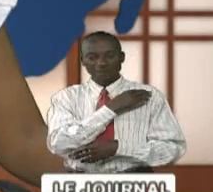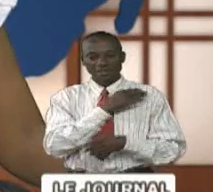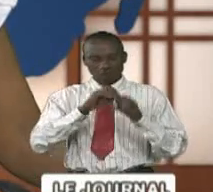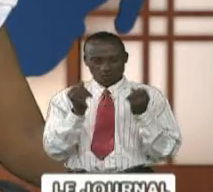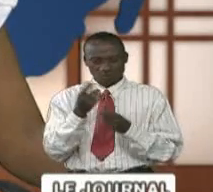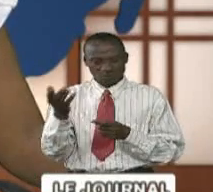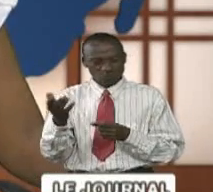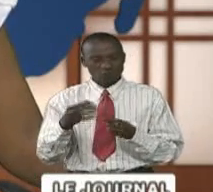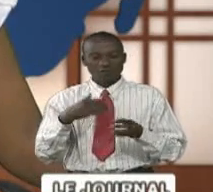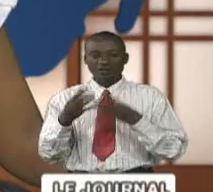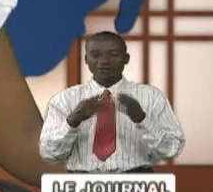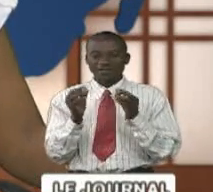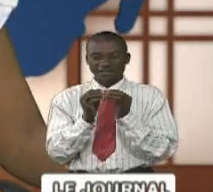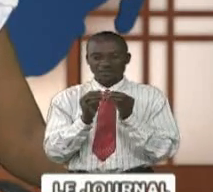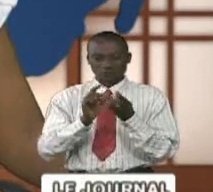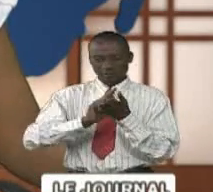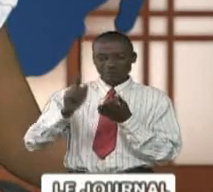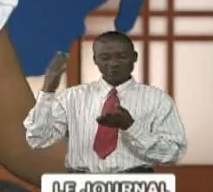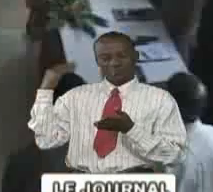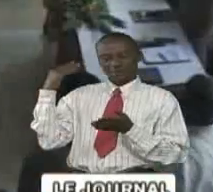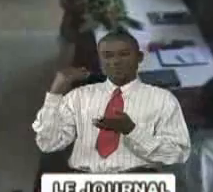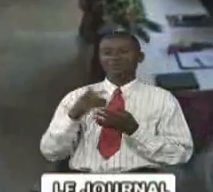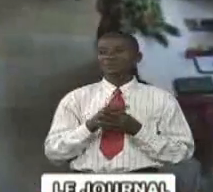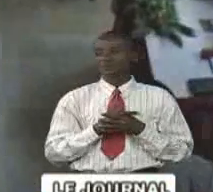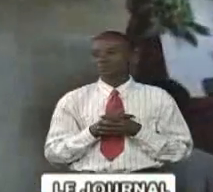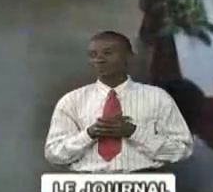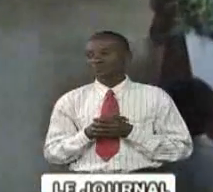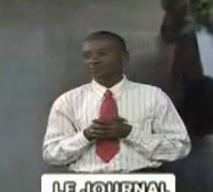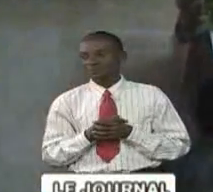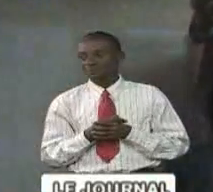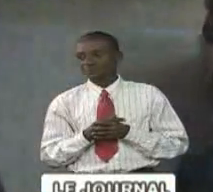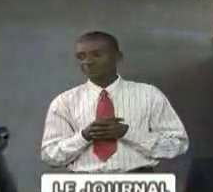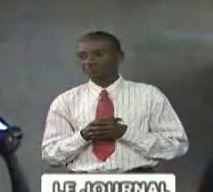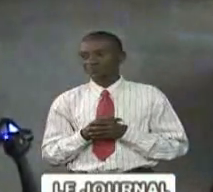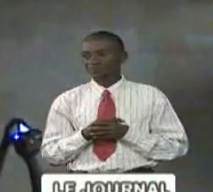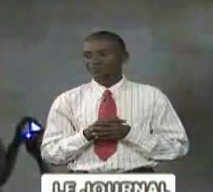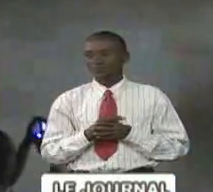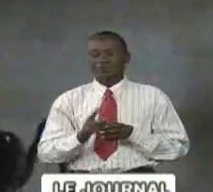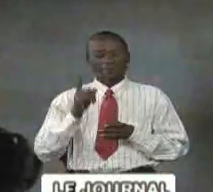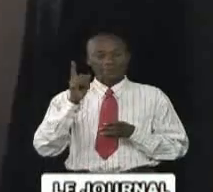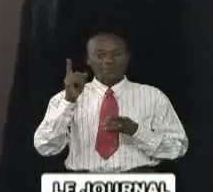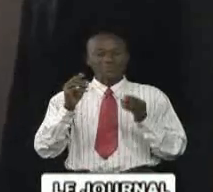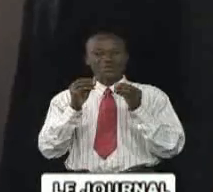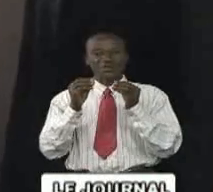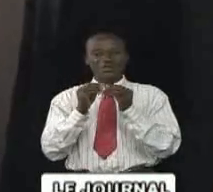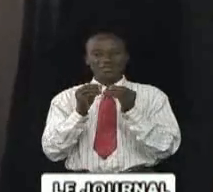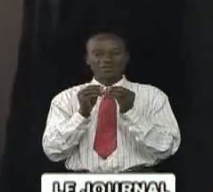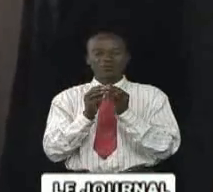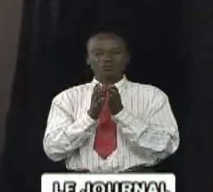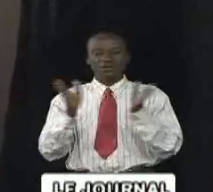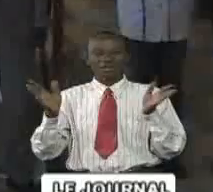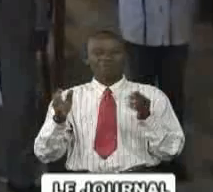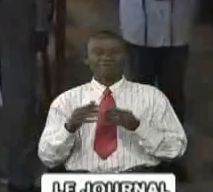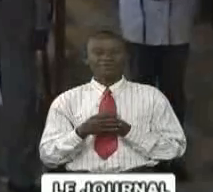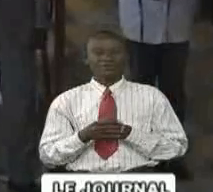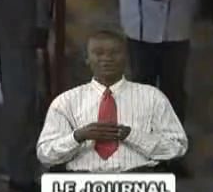semaine dernière. Mireille Kumbu pour les détails. Le premier conclave de l'association Rama Joseph Kabila MP a